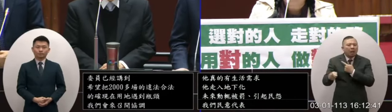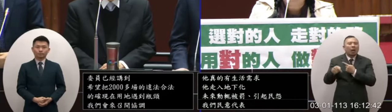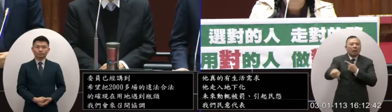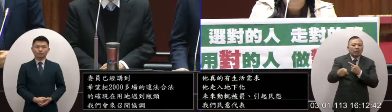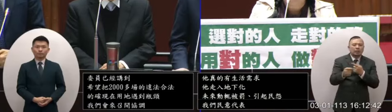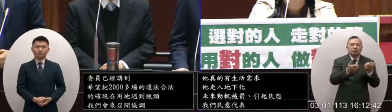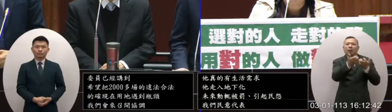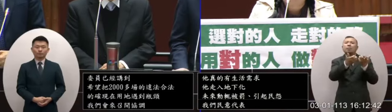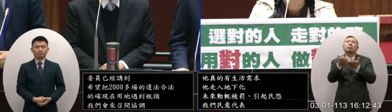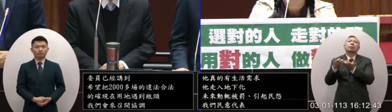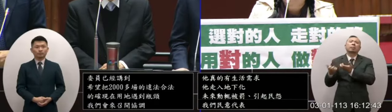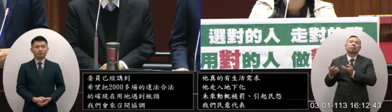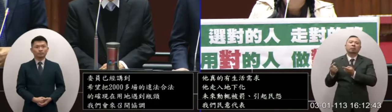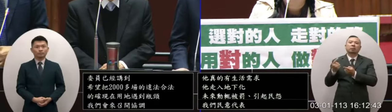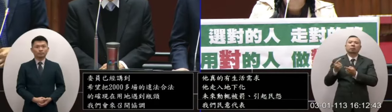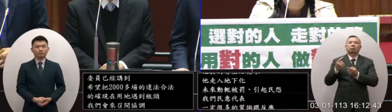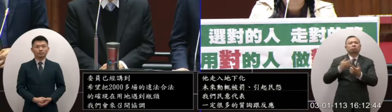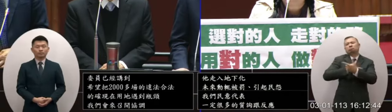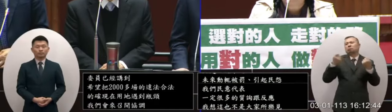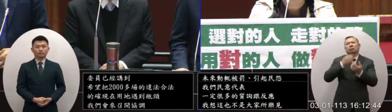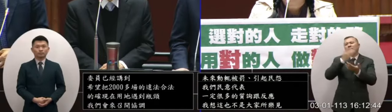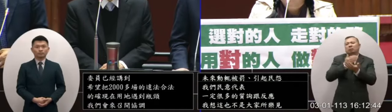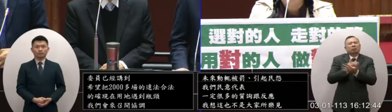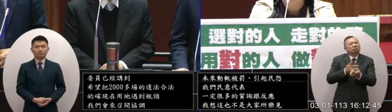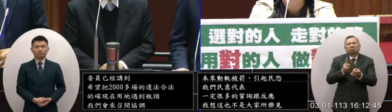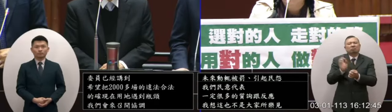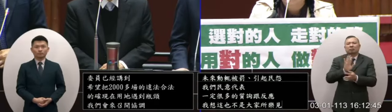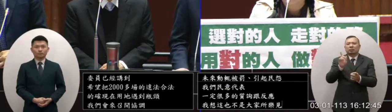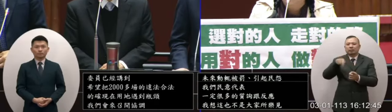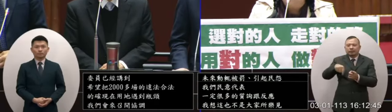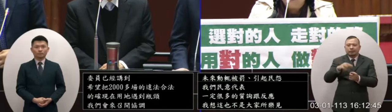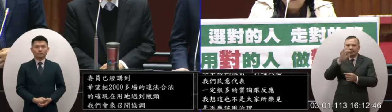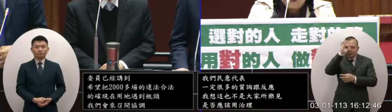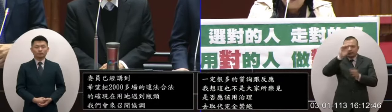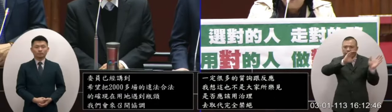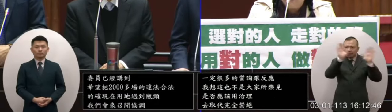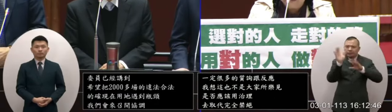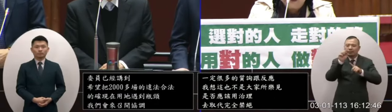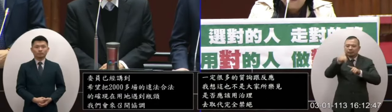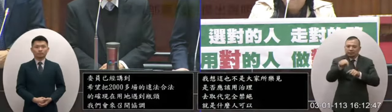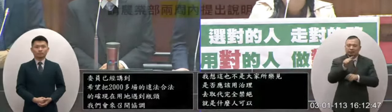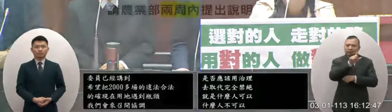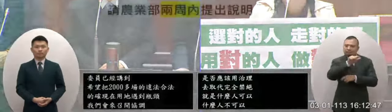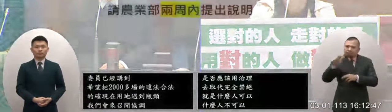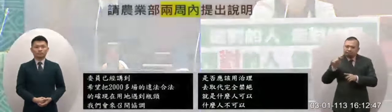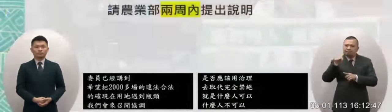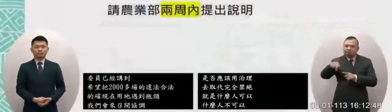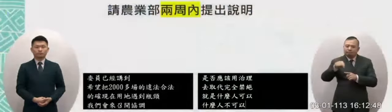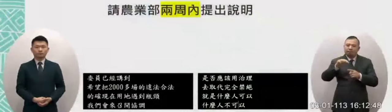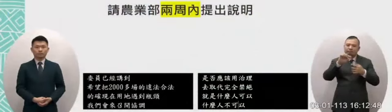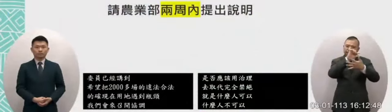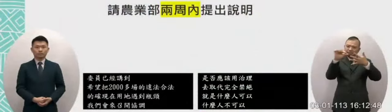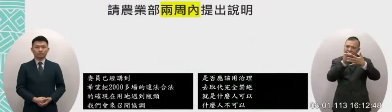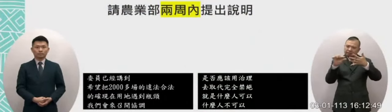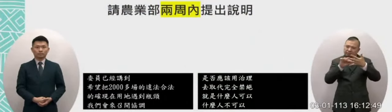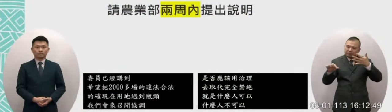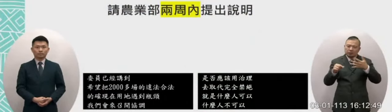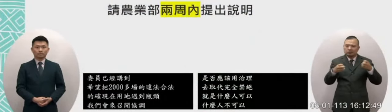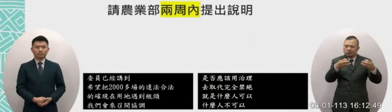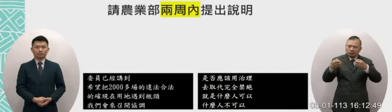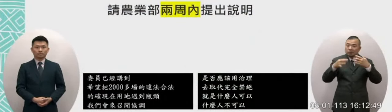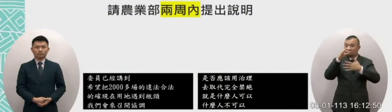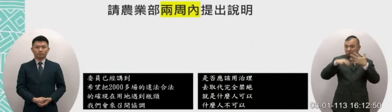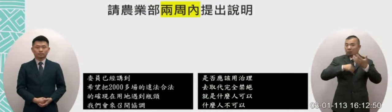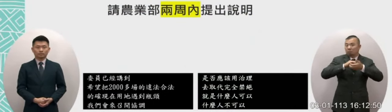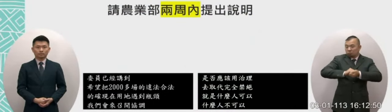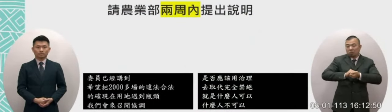什么地方可以，什么地方不可以，什么材质可以，什么材质不可以，应该要去定这样的管理办法不晓得部长